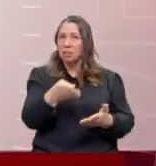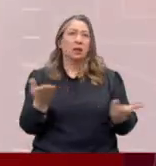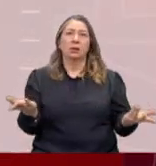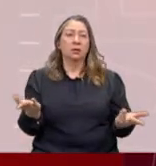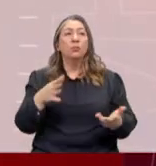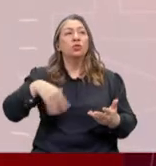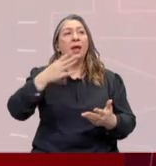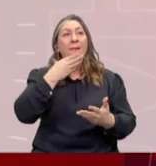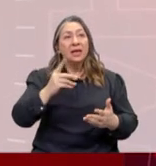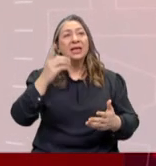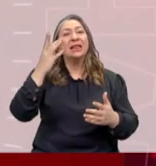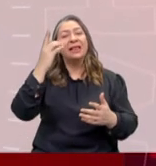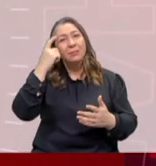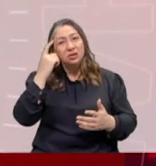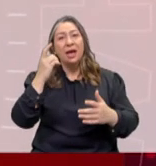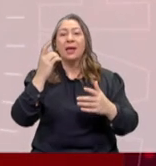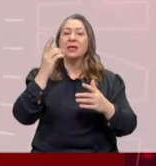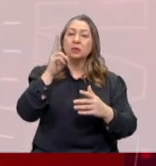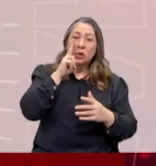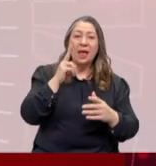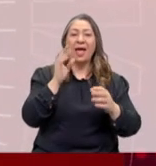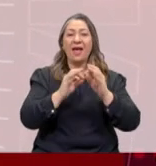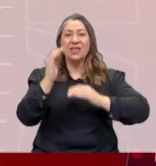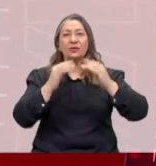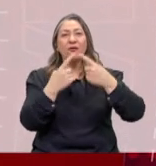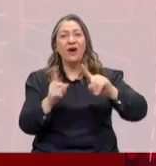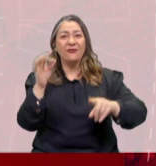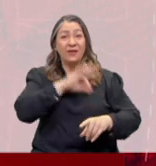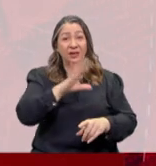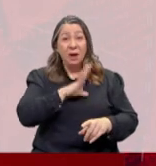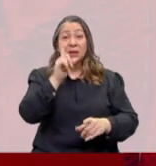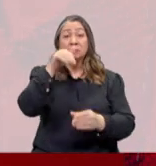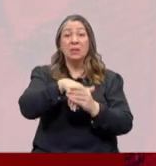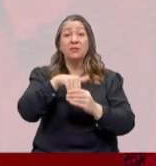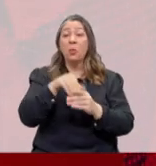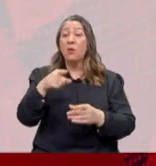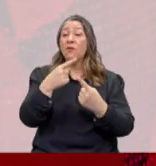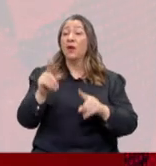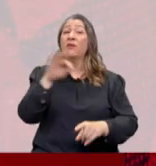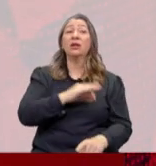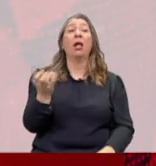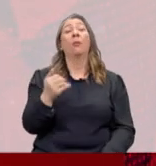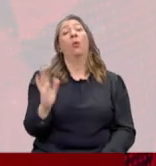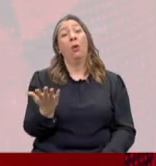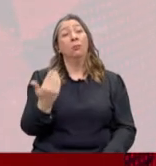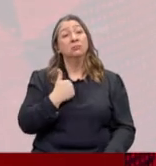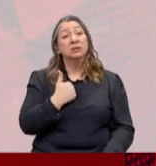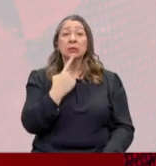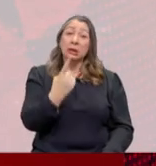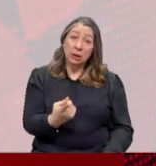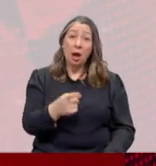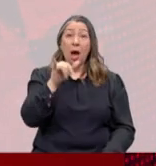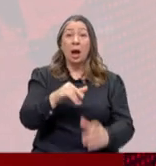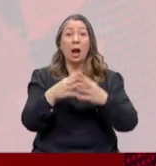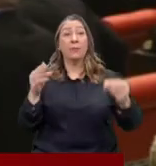Bütün emekliler yılbaşı ve yıl sonundaki enflasyon farklarından faydalanırken sadece milletvekilleri bu farktan faydalanamıyor. Biz de dedik ki